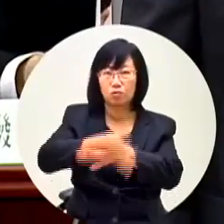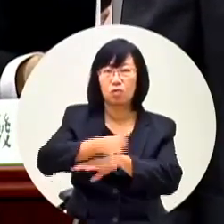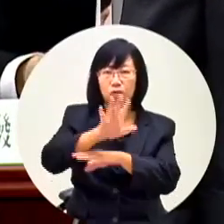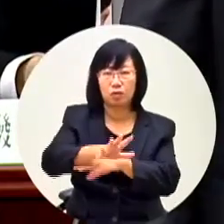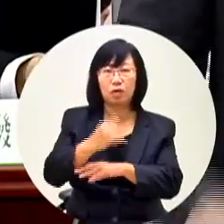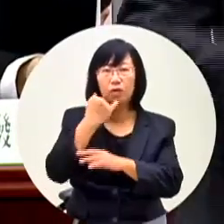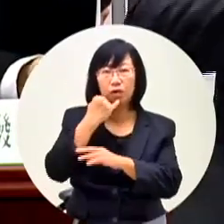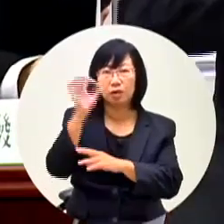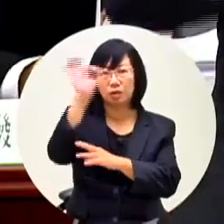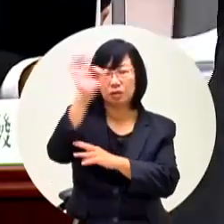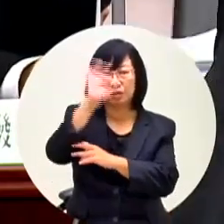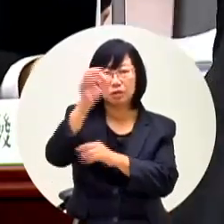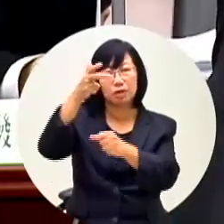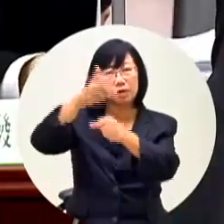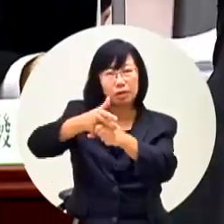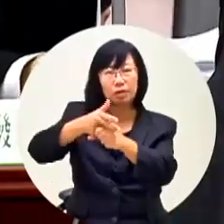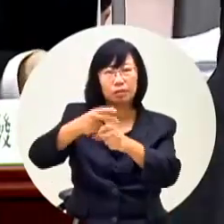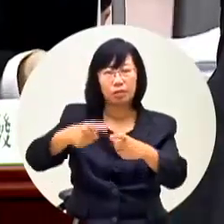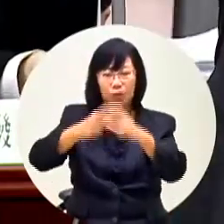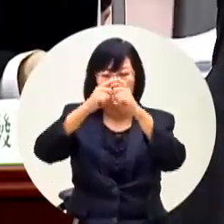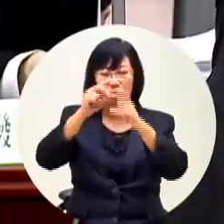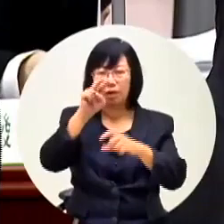带，我有没有这样的报告？